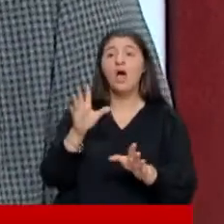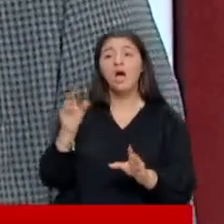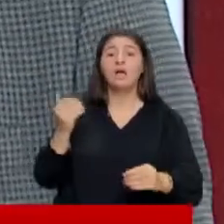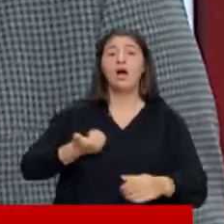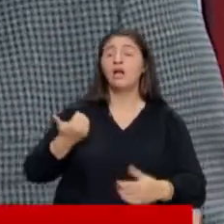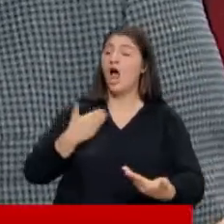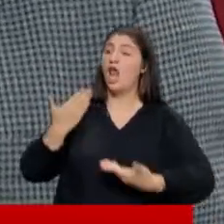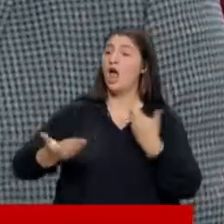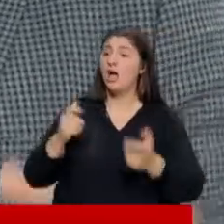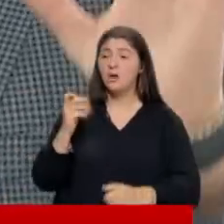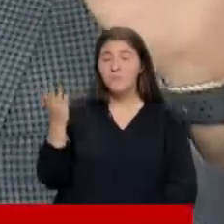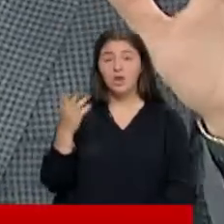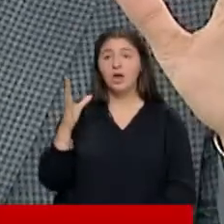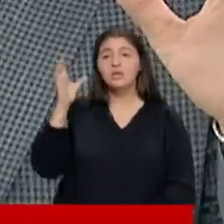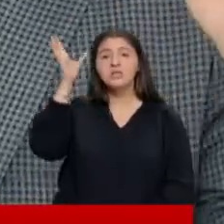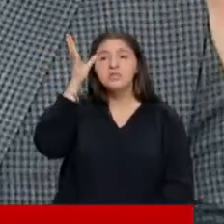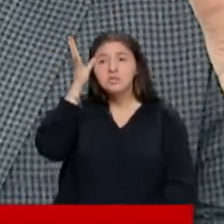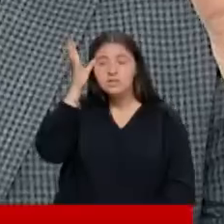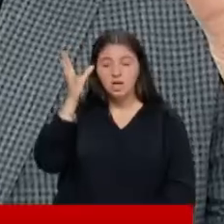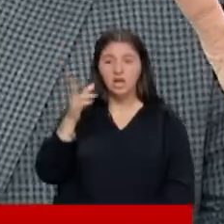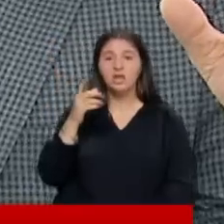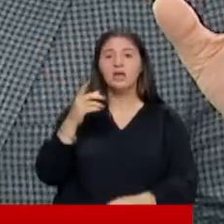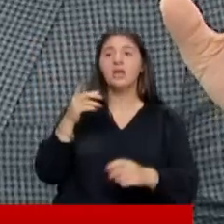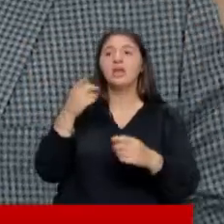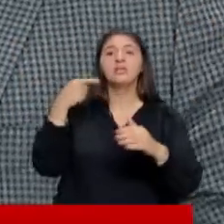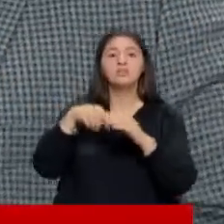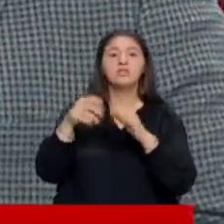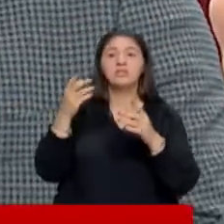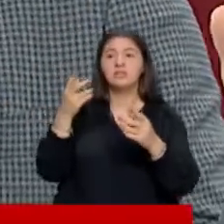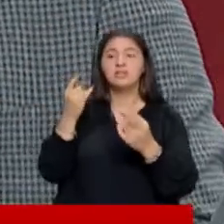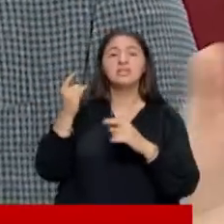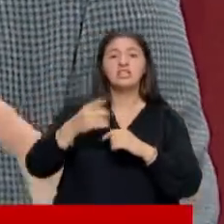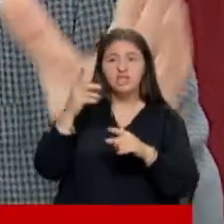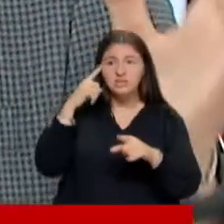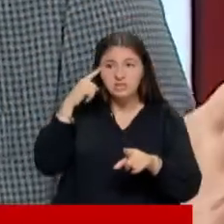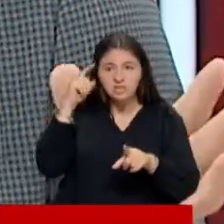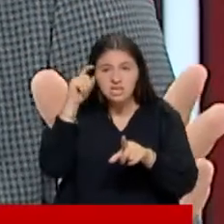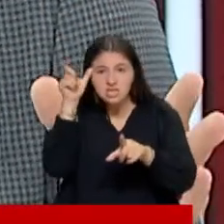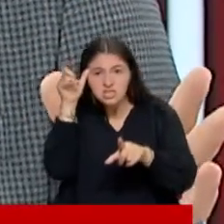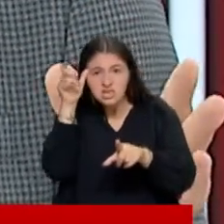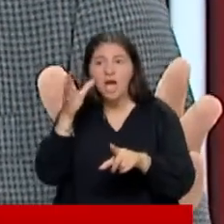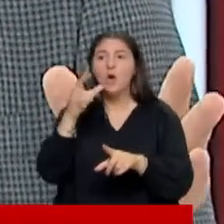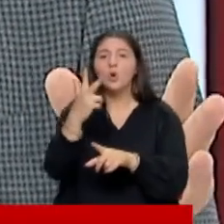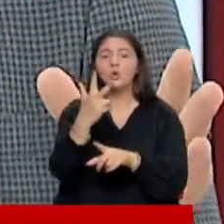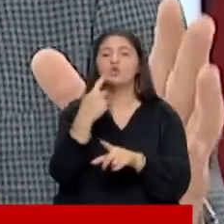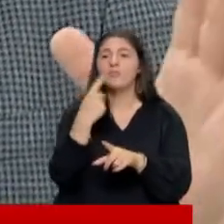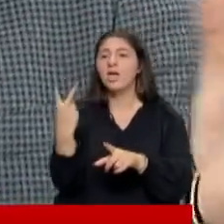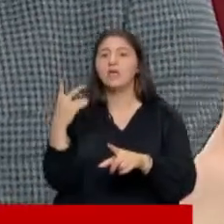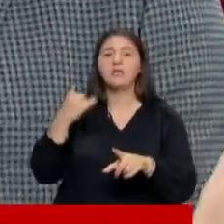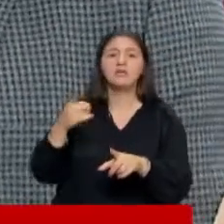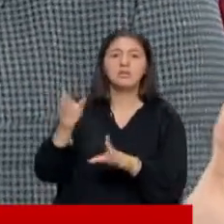da ahkam kesiyorlar yani takmışlar cinselliğe 3 sözlerinden ikisi cinsellikle ilgili